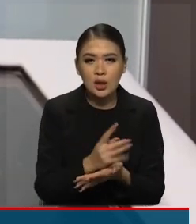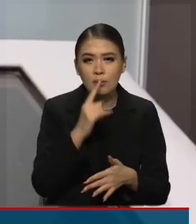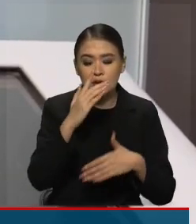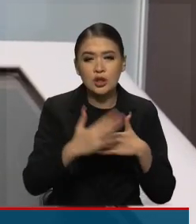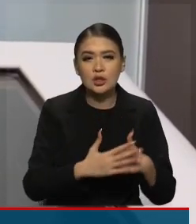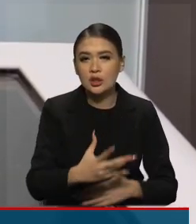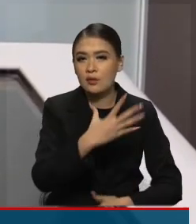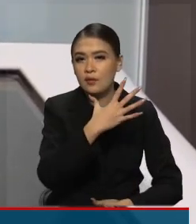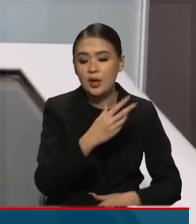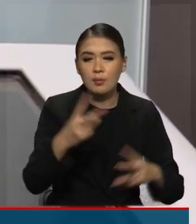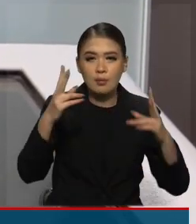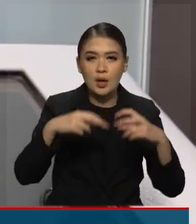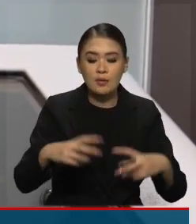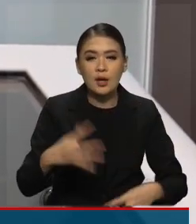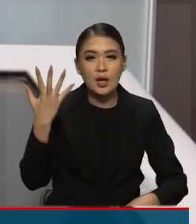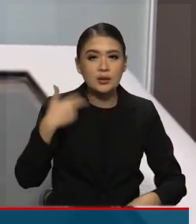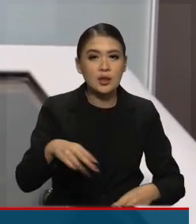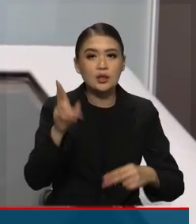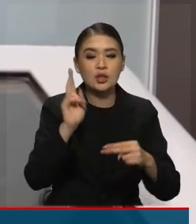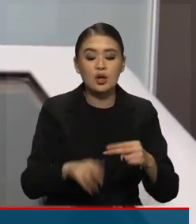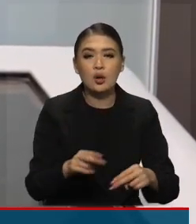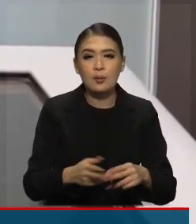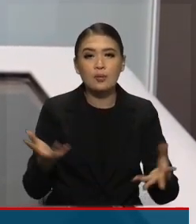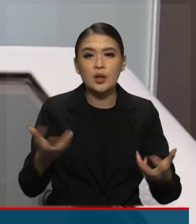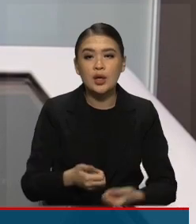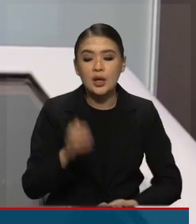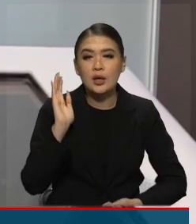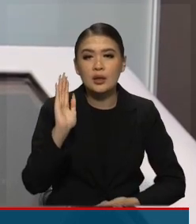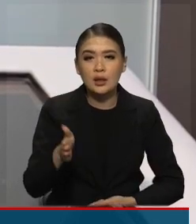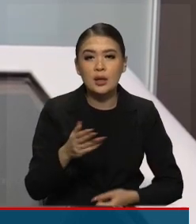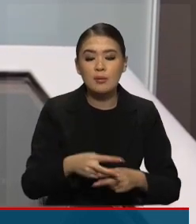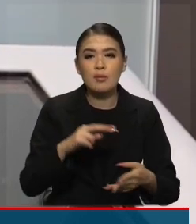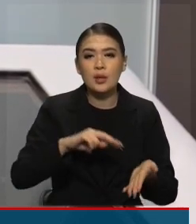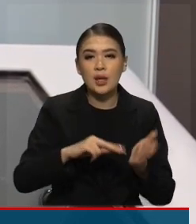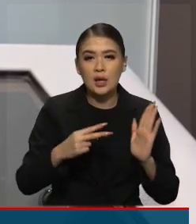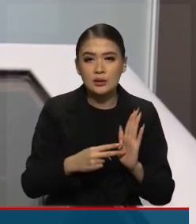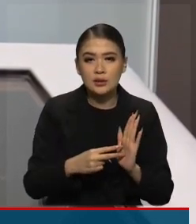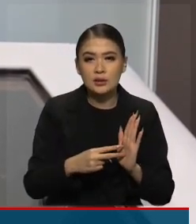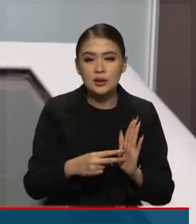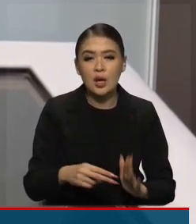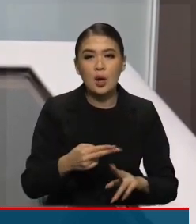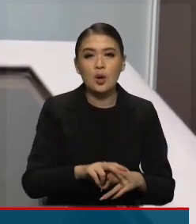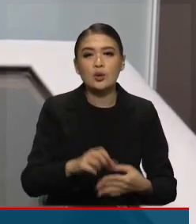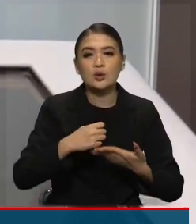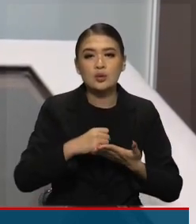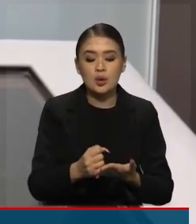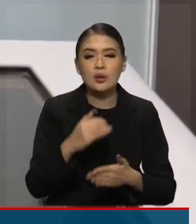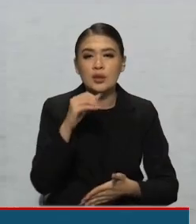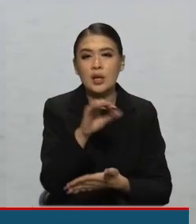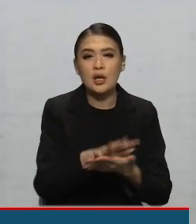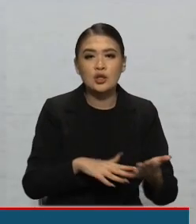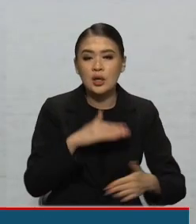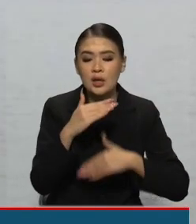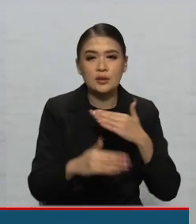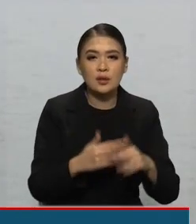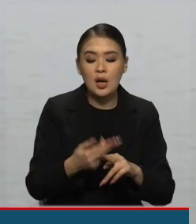как эта проверка закончится, будут приняты планы, утверждены по дальнейшему развитию. В